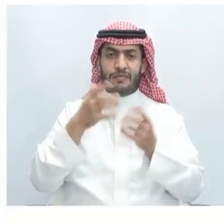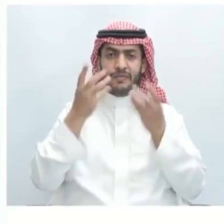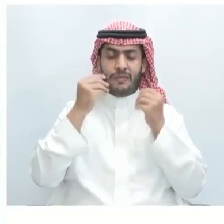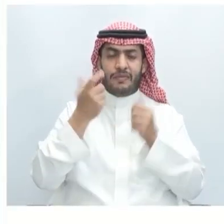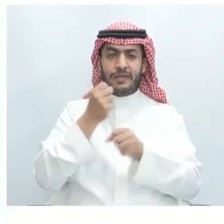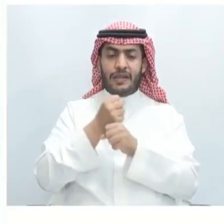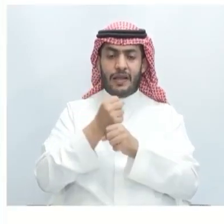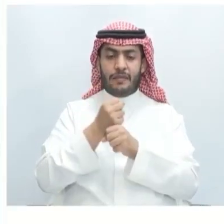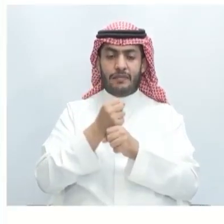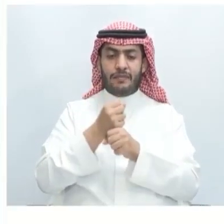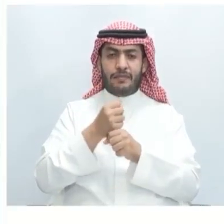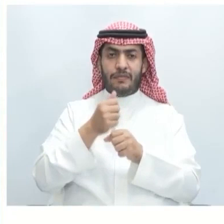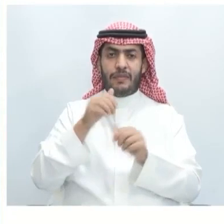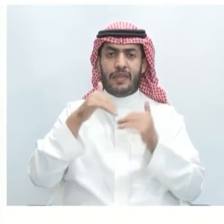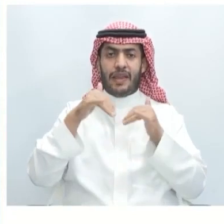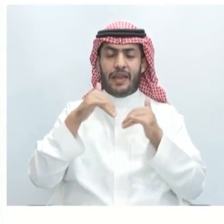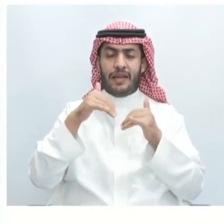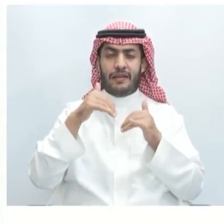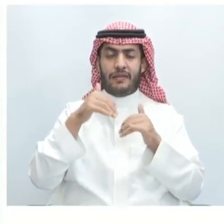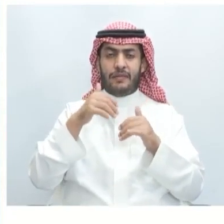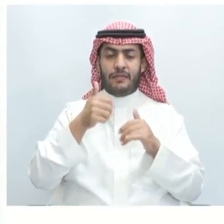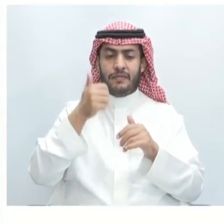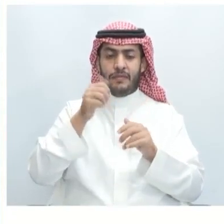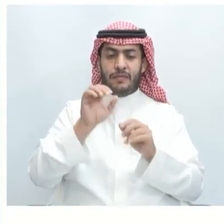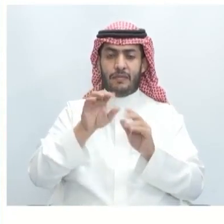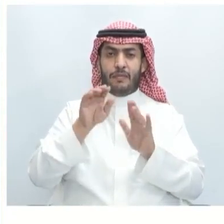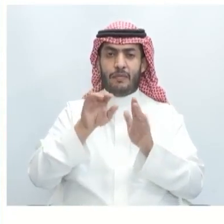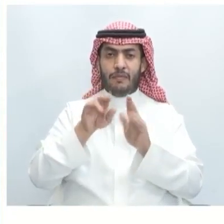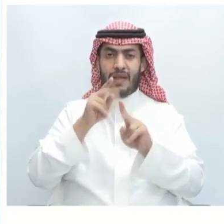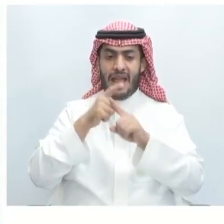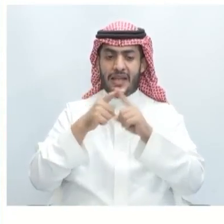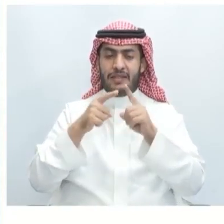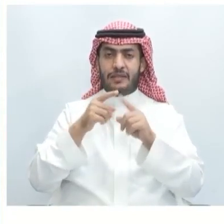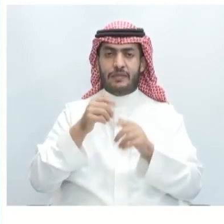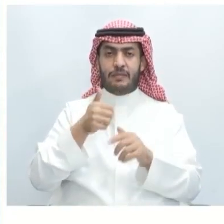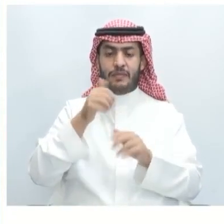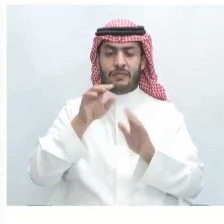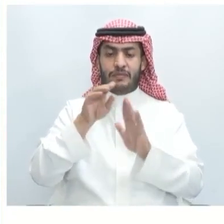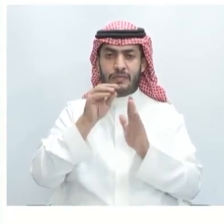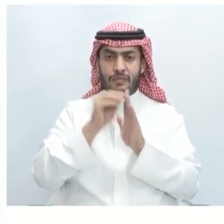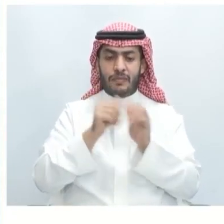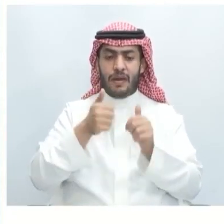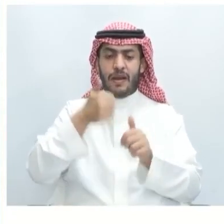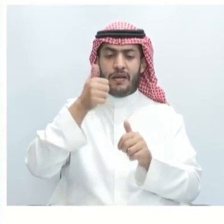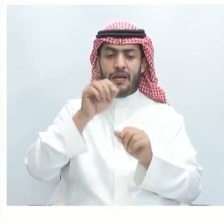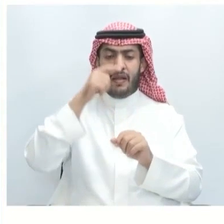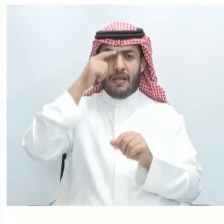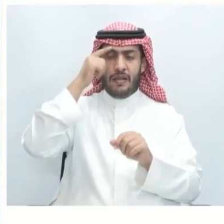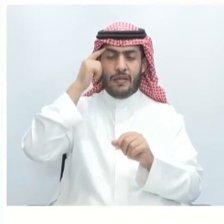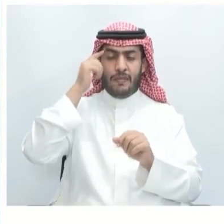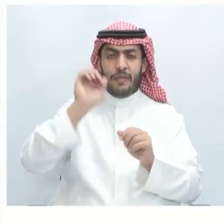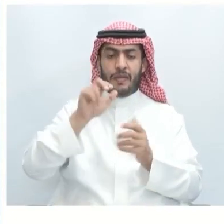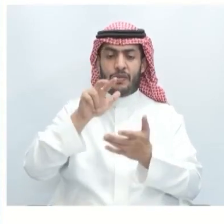استخدام اداه اداره السيناريو التي يقدمها اكسل لتسجيل مثلا مركبات مختلفه مدخلات والنتائج عندما